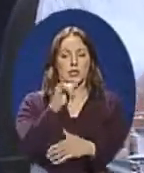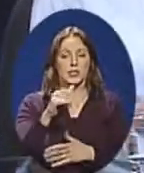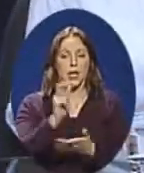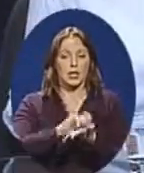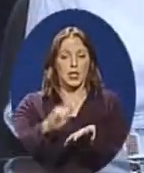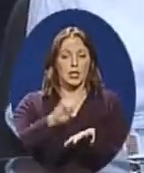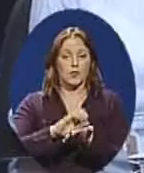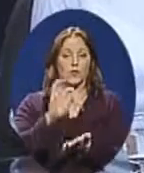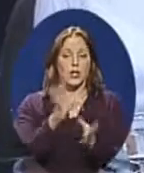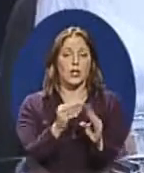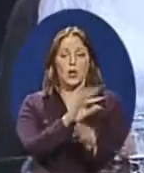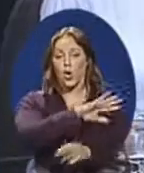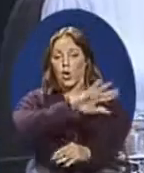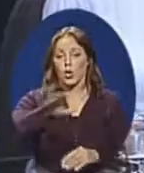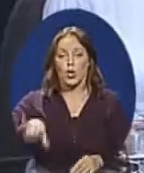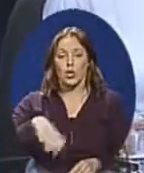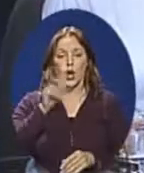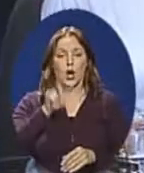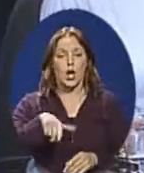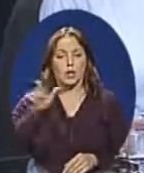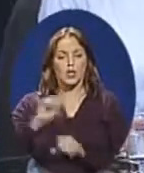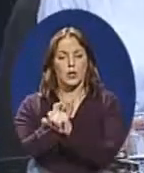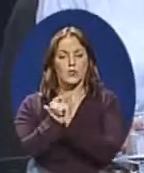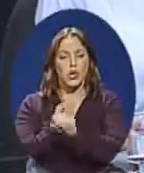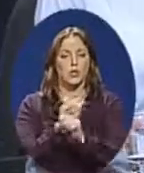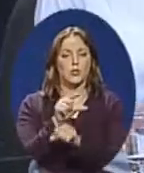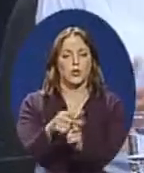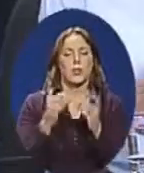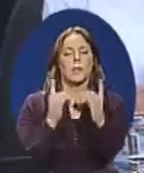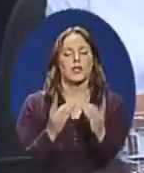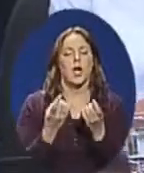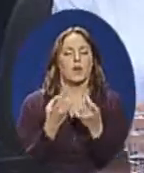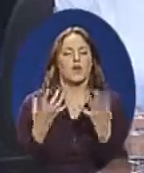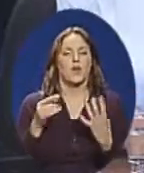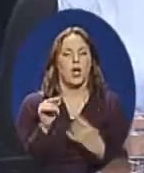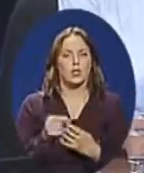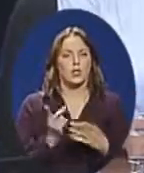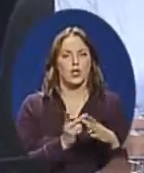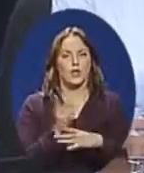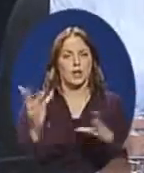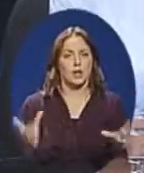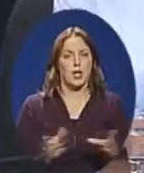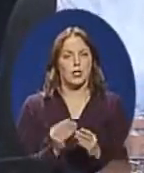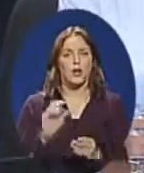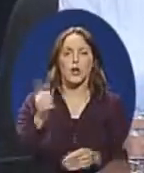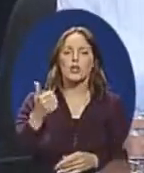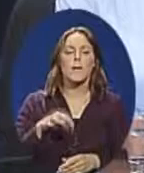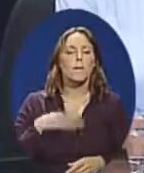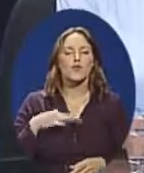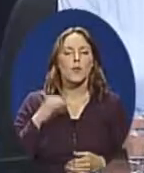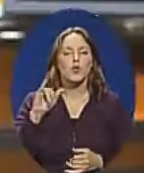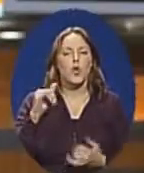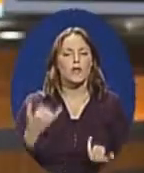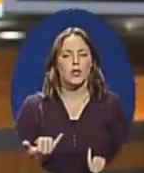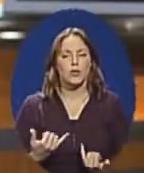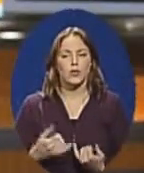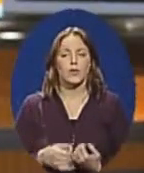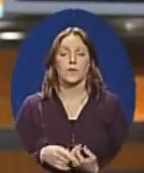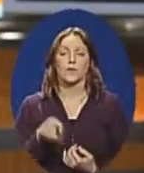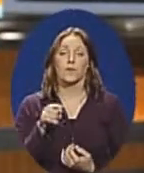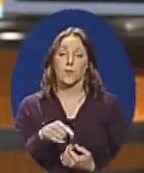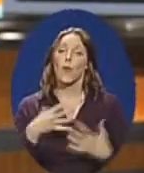עם כל האנשים שחיזקו אתכם בדרך המופלאה הזאת שעברתם יחד. אז קודם כל, מה שלום יואב היום?